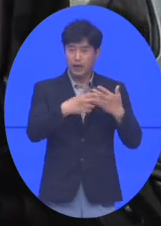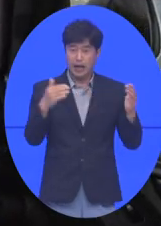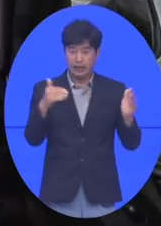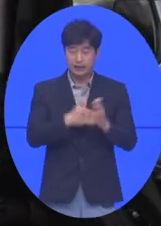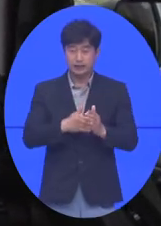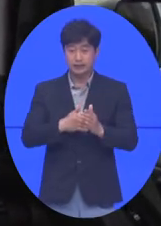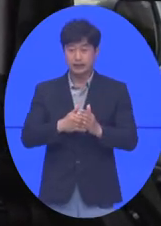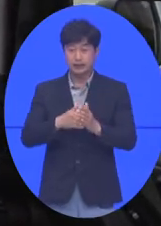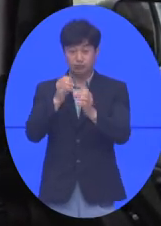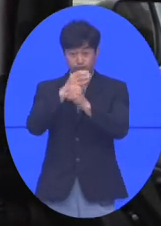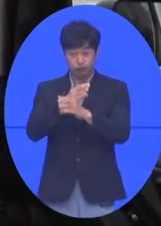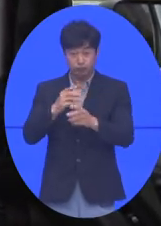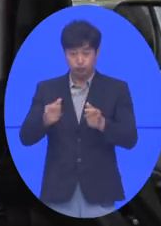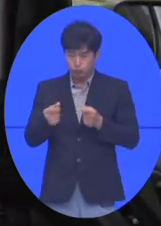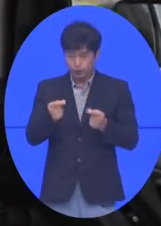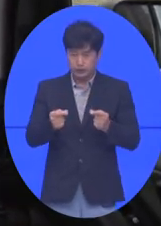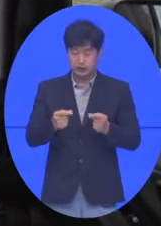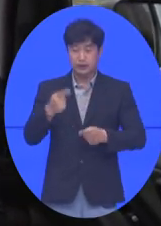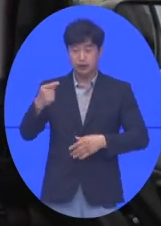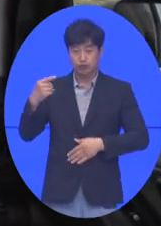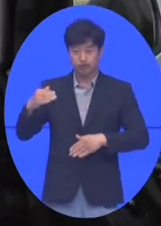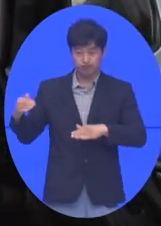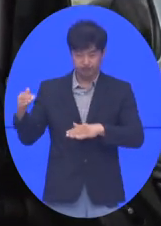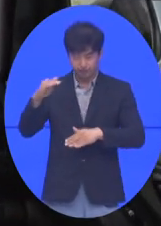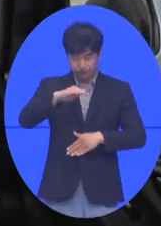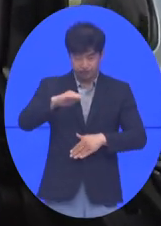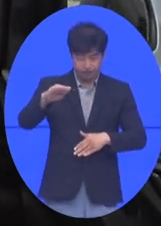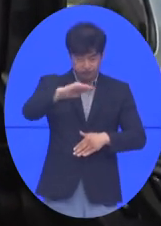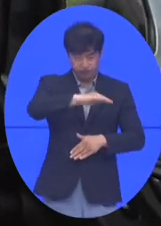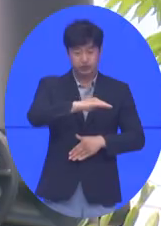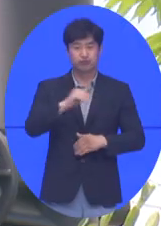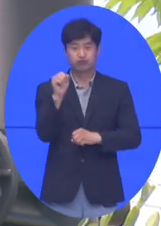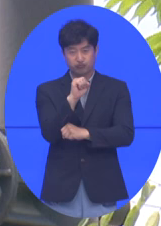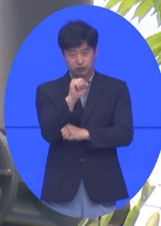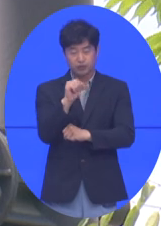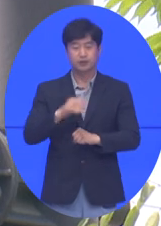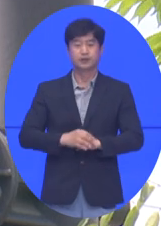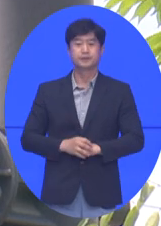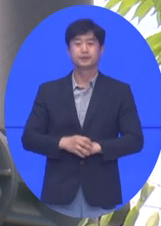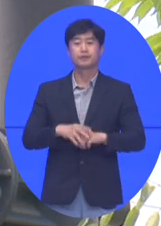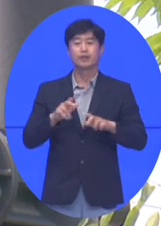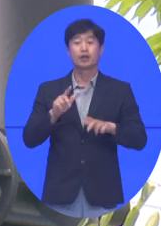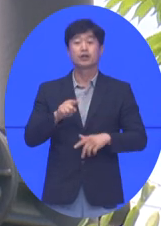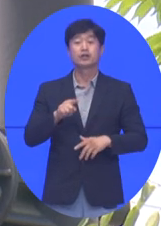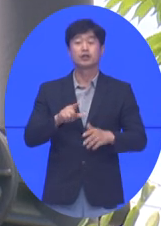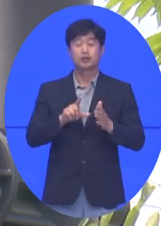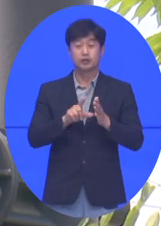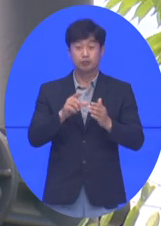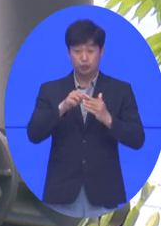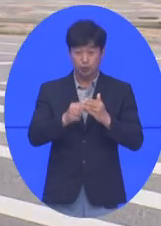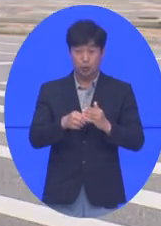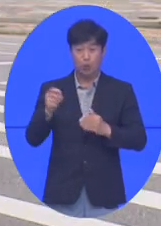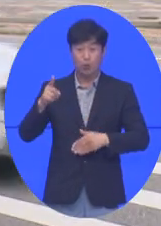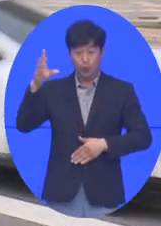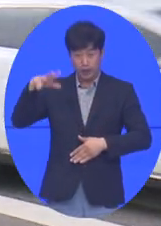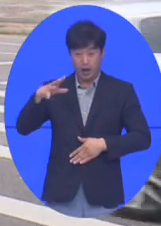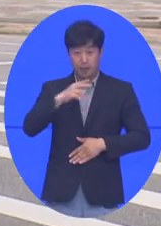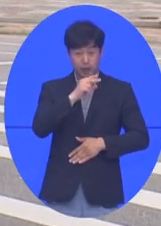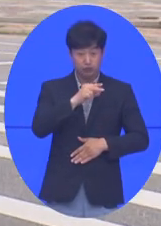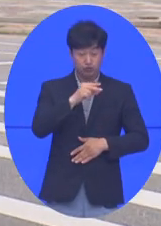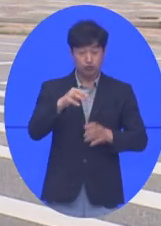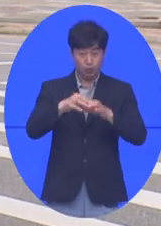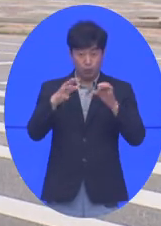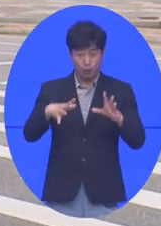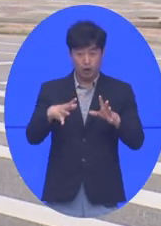신호 시스템을 적용해 119 구급 차량을 운행했습니다. 현재 이 시스템은 고양시 파주시 구간에